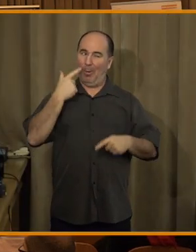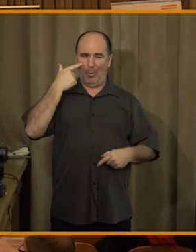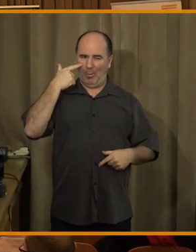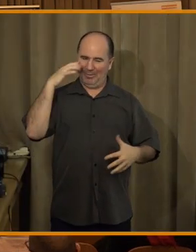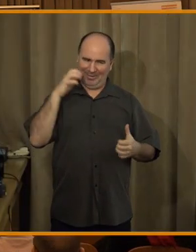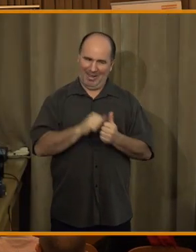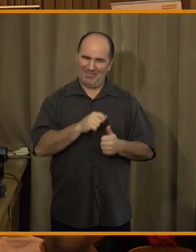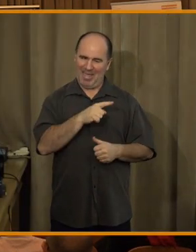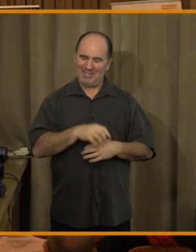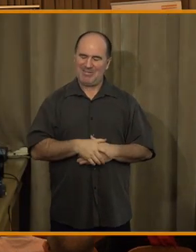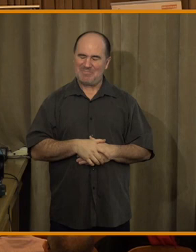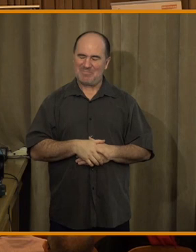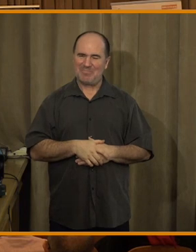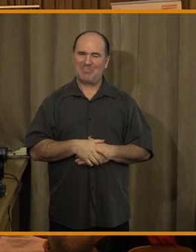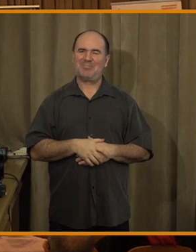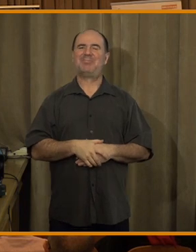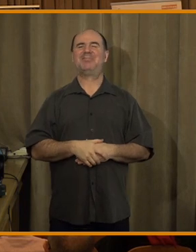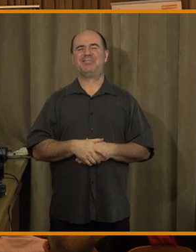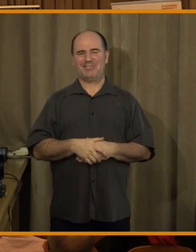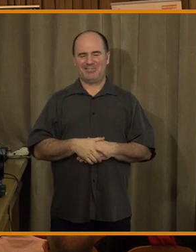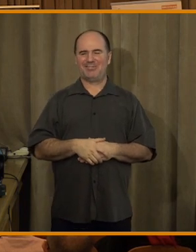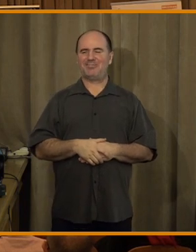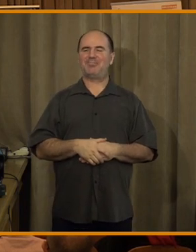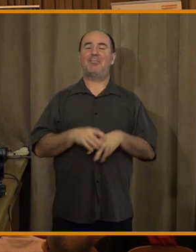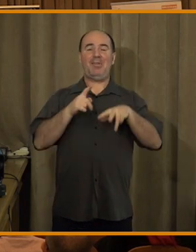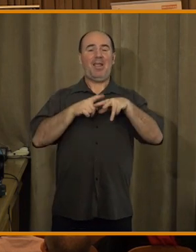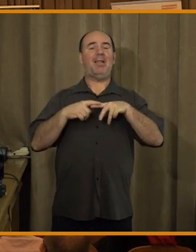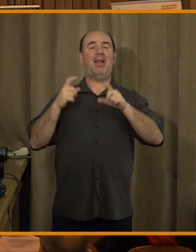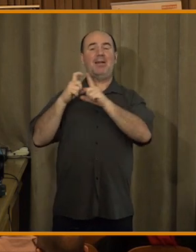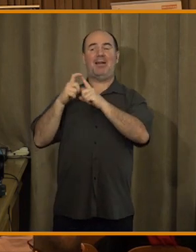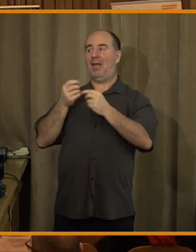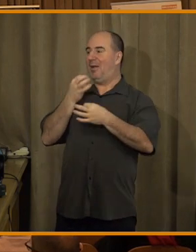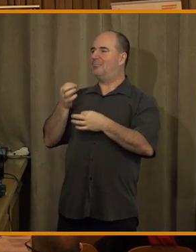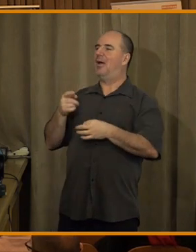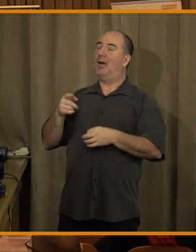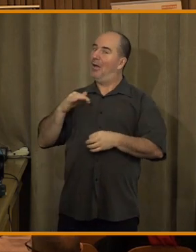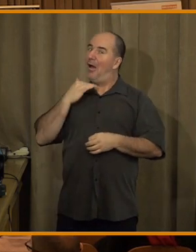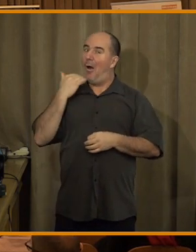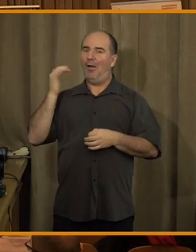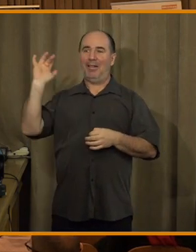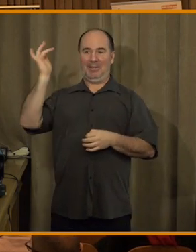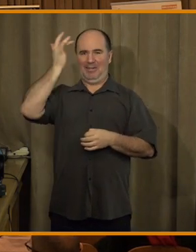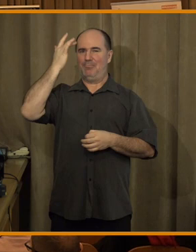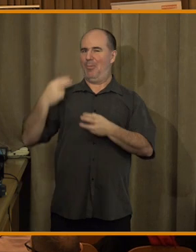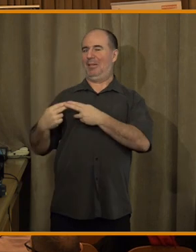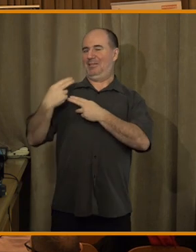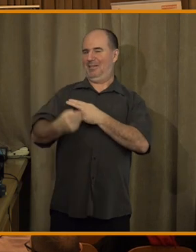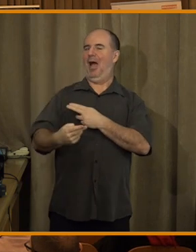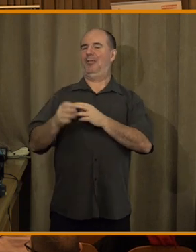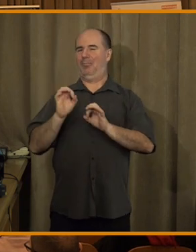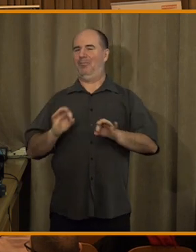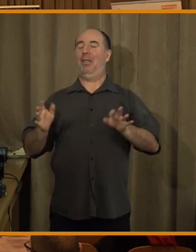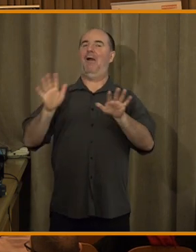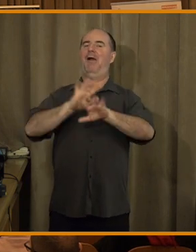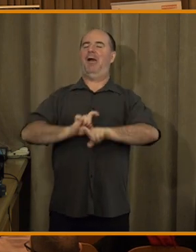Velmi diplomatická odpověď. Kolegu budeme nominovat do nějakého diplomatického sboru nebo do Evropské unie. Je tady